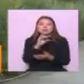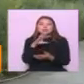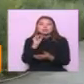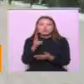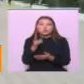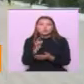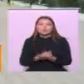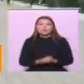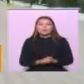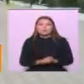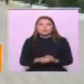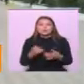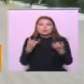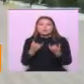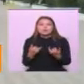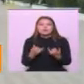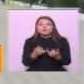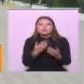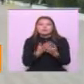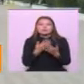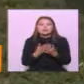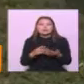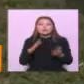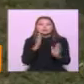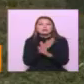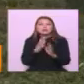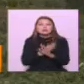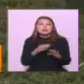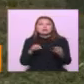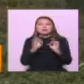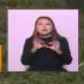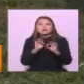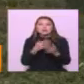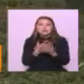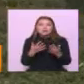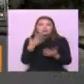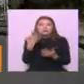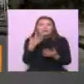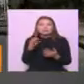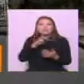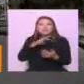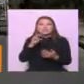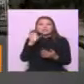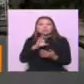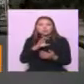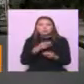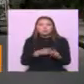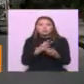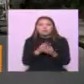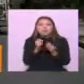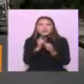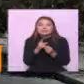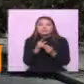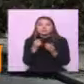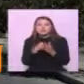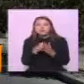обладать по данным казгидромет направление ветра было северо-западным со средней скоростью 5 м в секунду С порывами до 11 м в